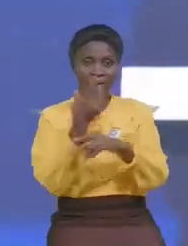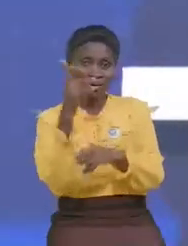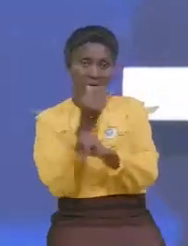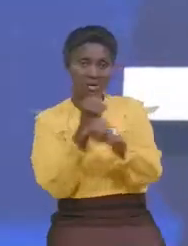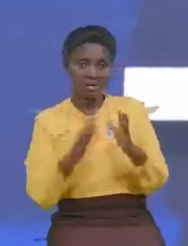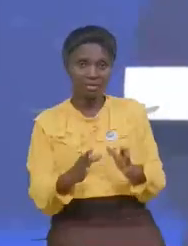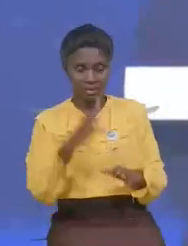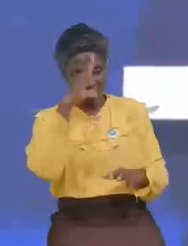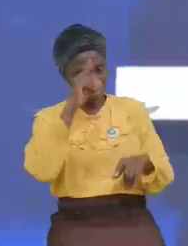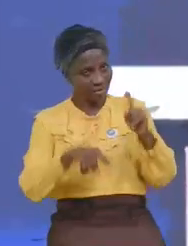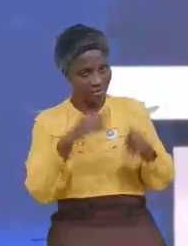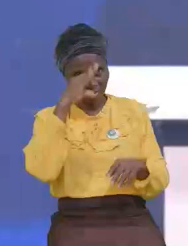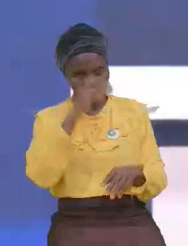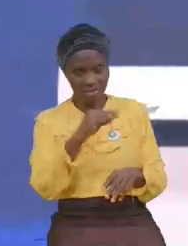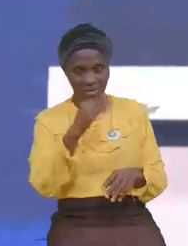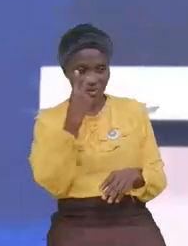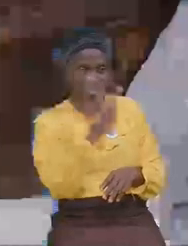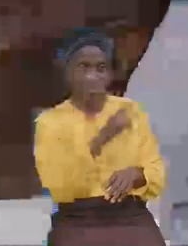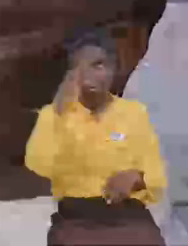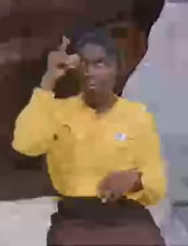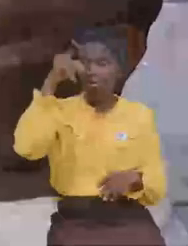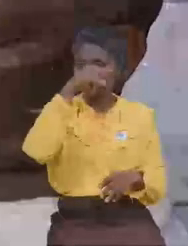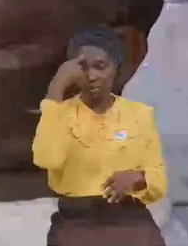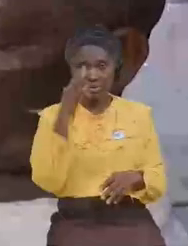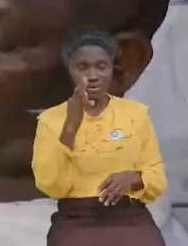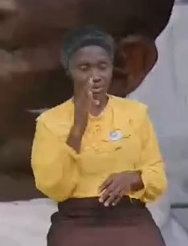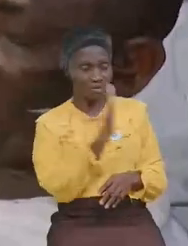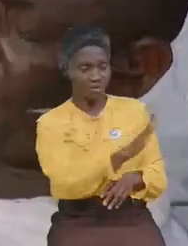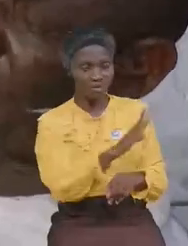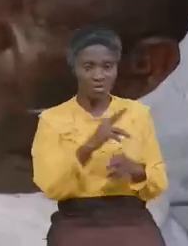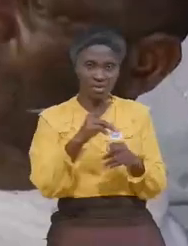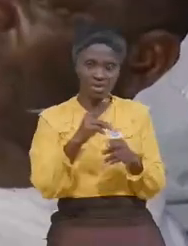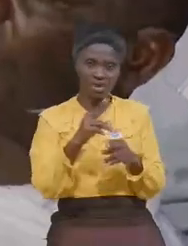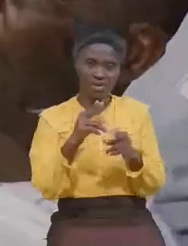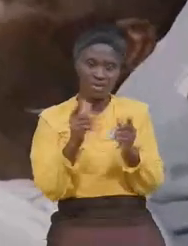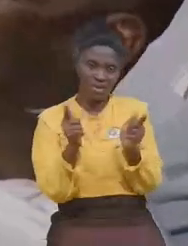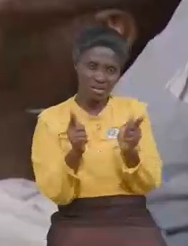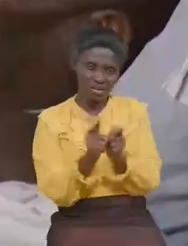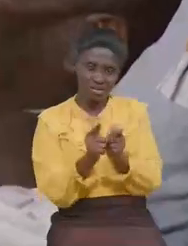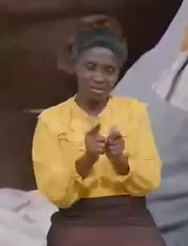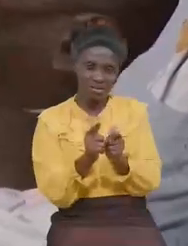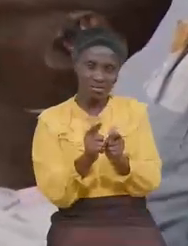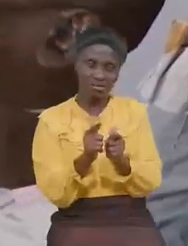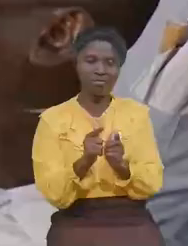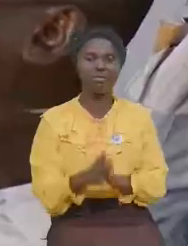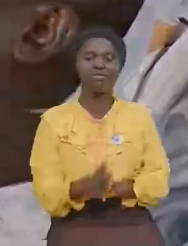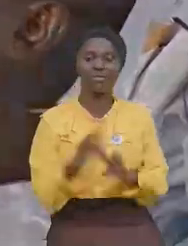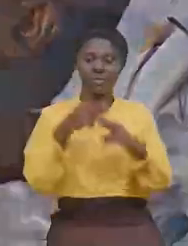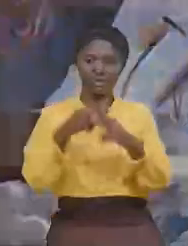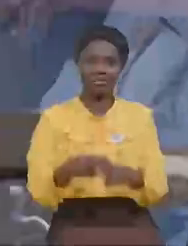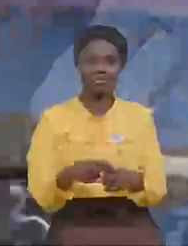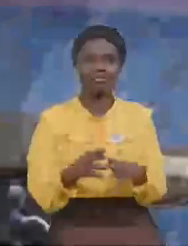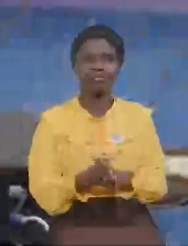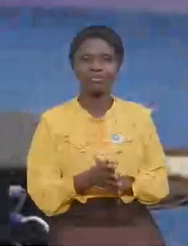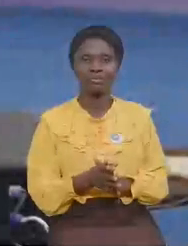miracles, le Rédempteur. Ses richesses n'ont pas pu l'aider à voir Jésus à cause de sa